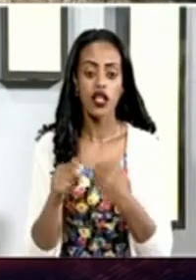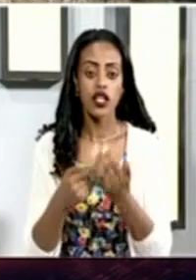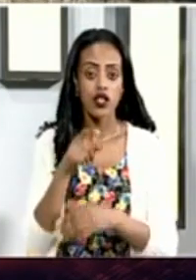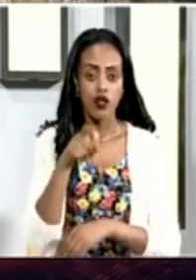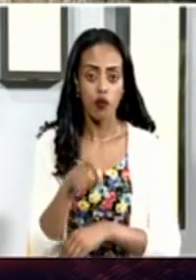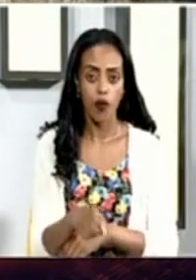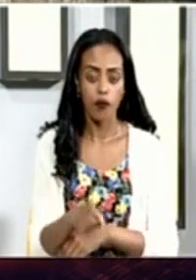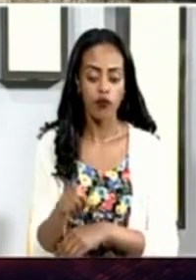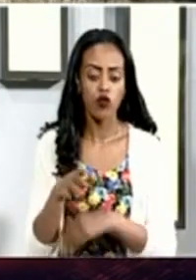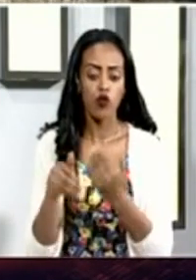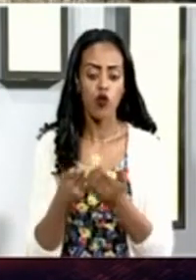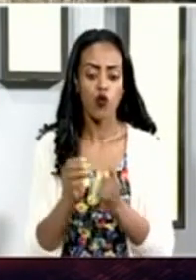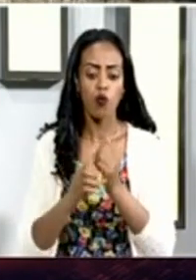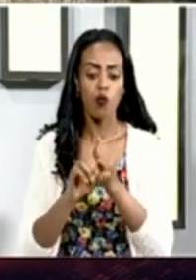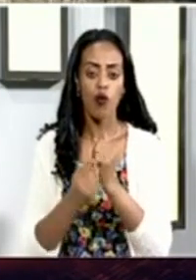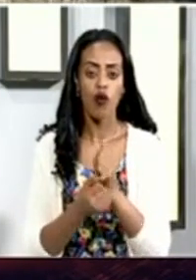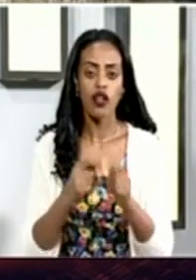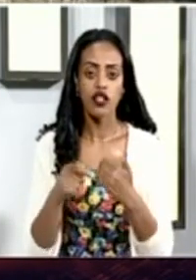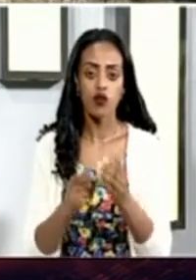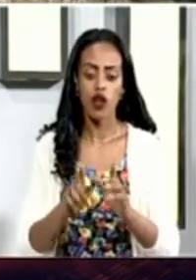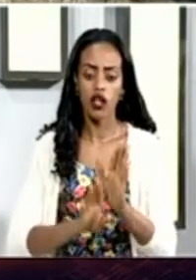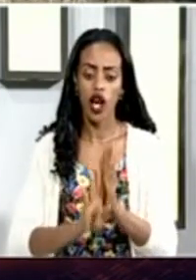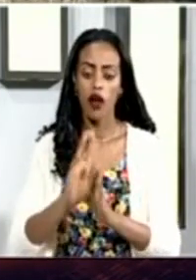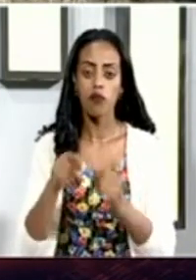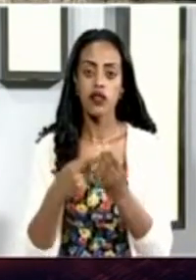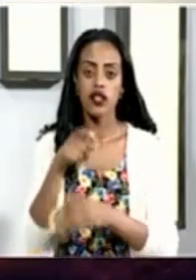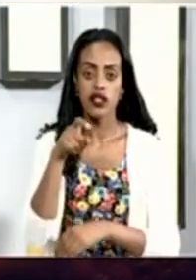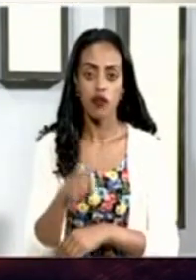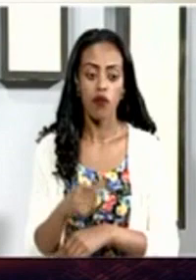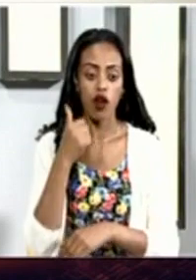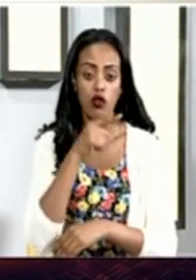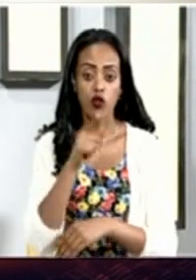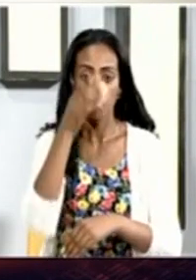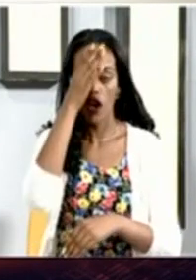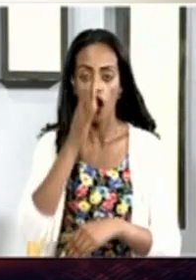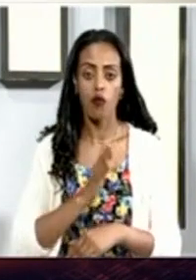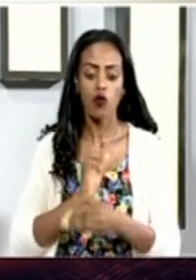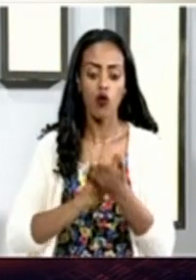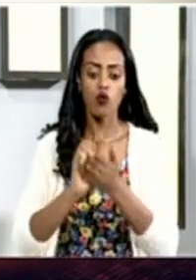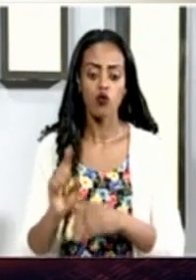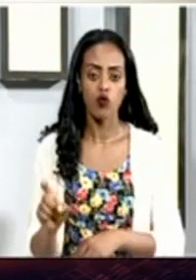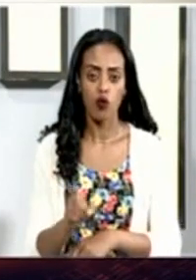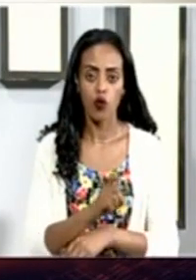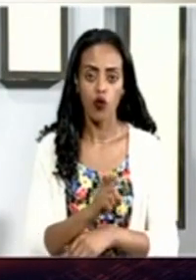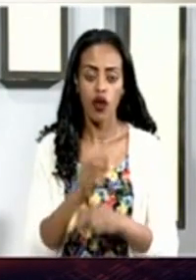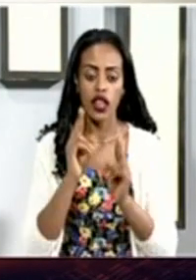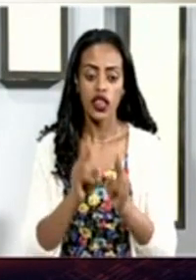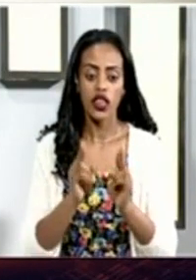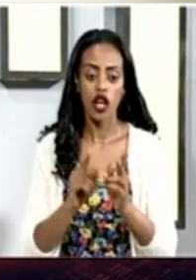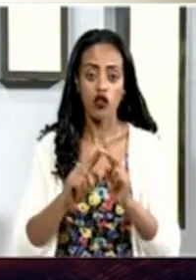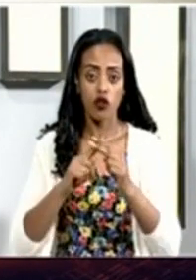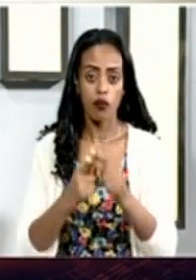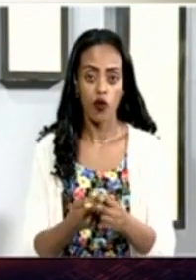ዝግባእ ናይ ኩሉ መበቆል ስለ ዝኾነት ክትዓቢ ስለ ዝግባእ በቶም ኣቦና ቅዱስ ኣቦና ዝኾኑ ታሪክ